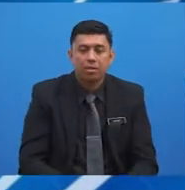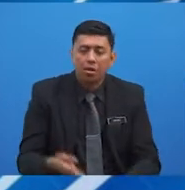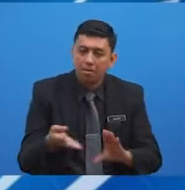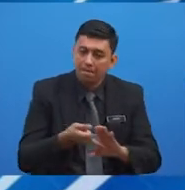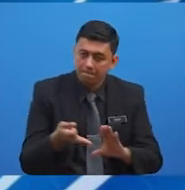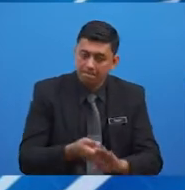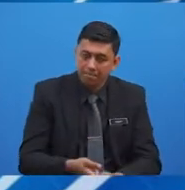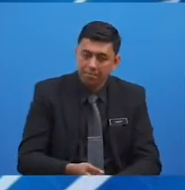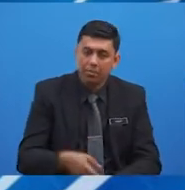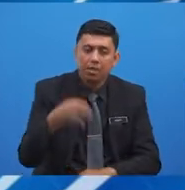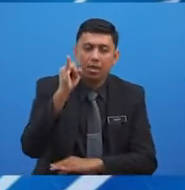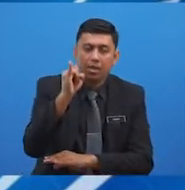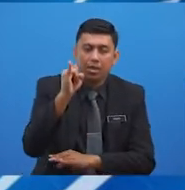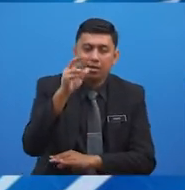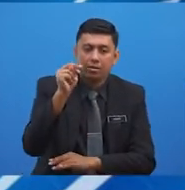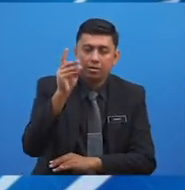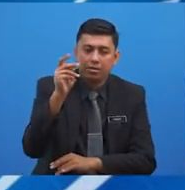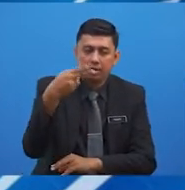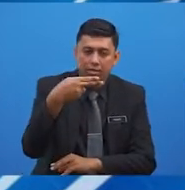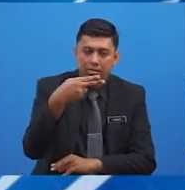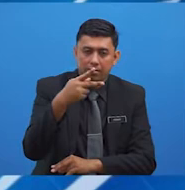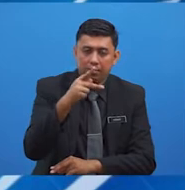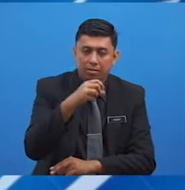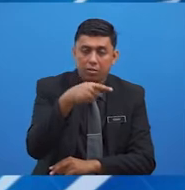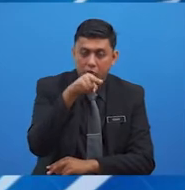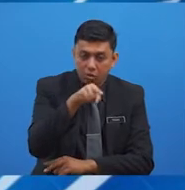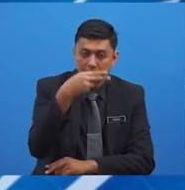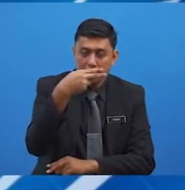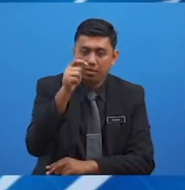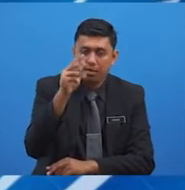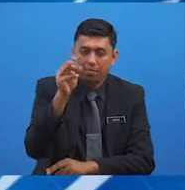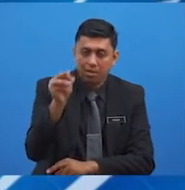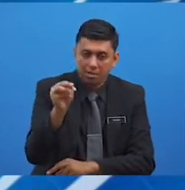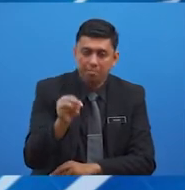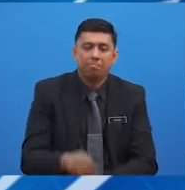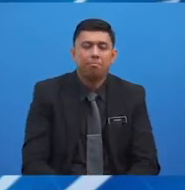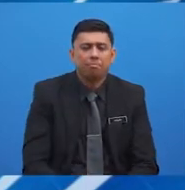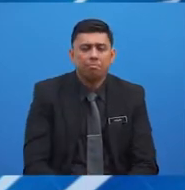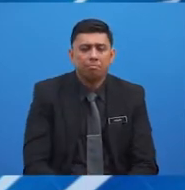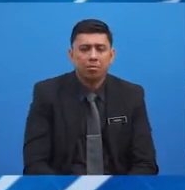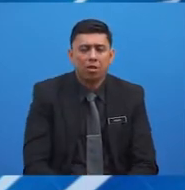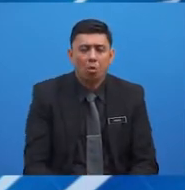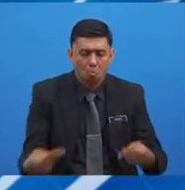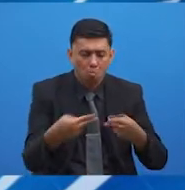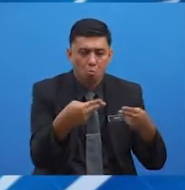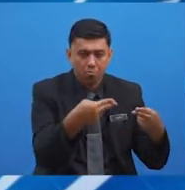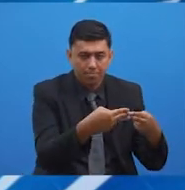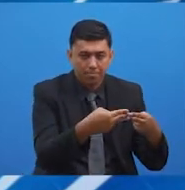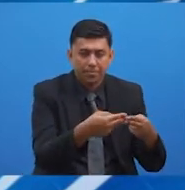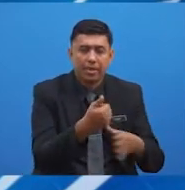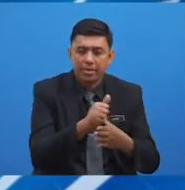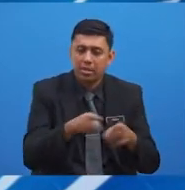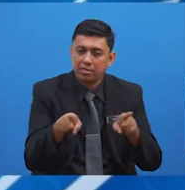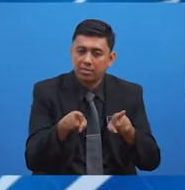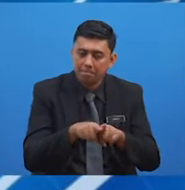fail index.html dan fail script.javascript yang saling terhubung.